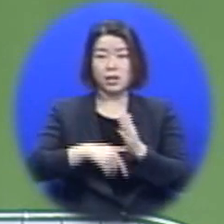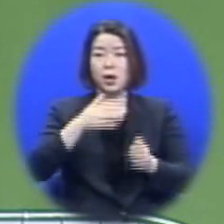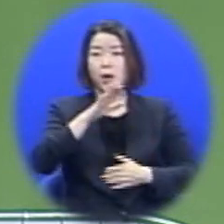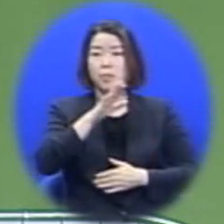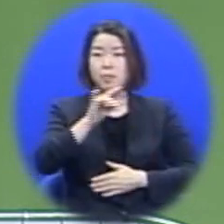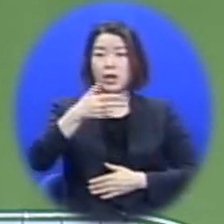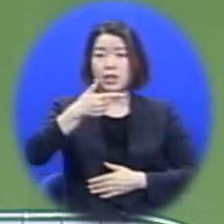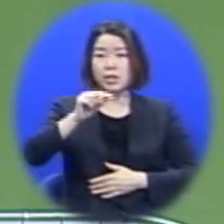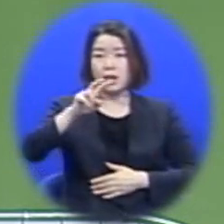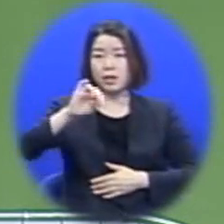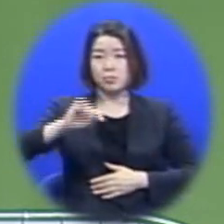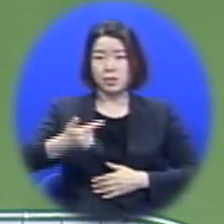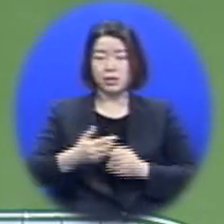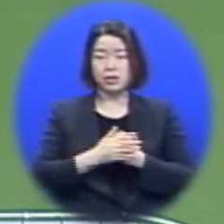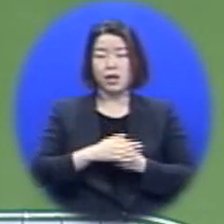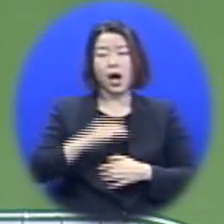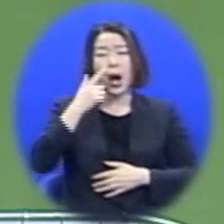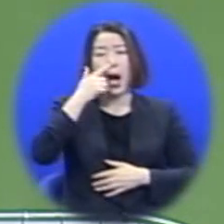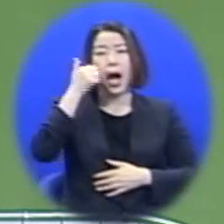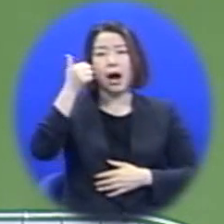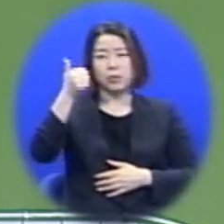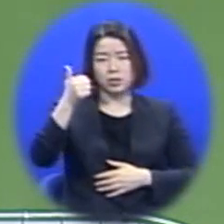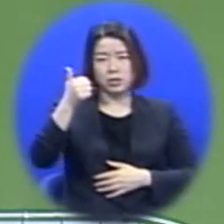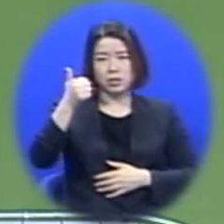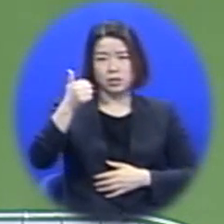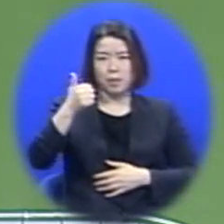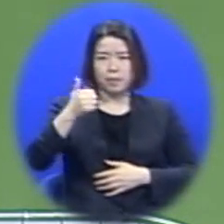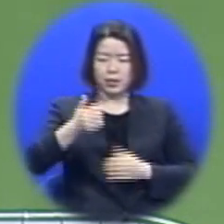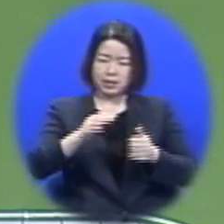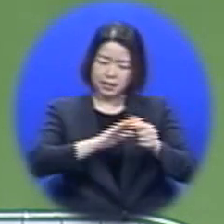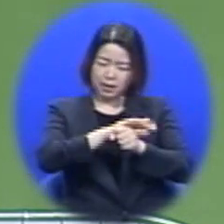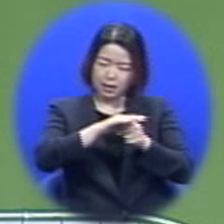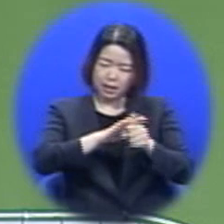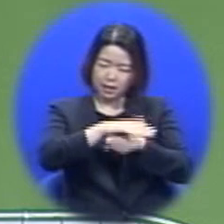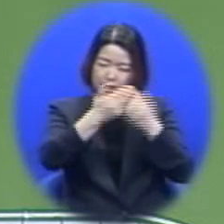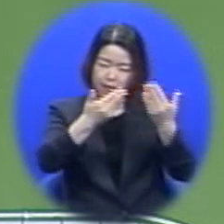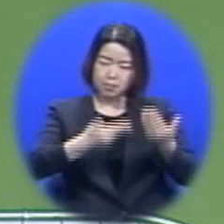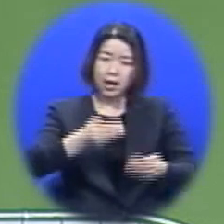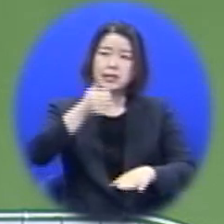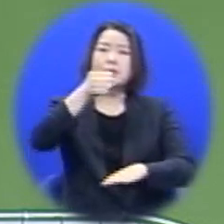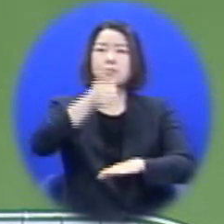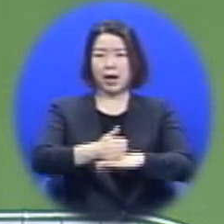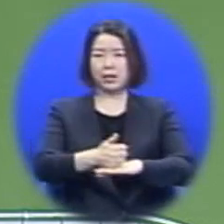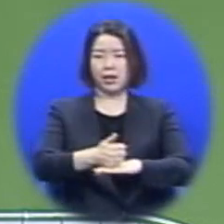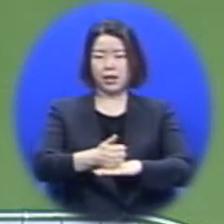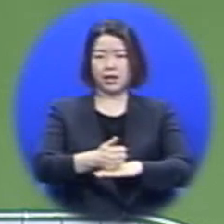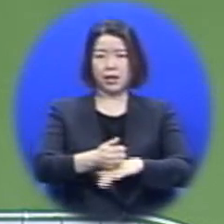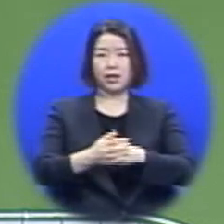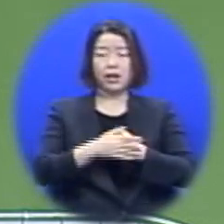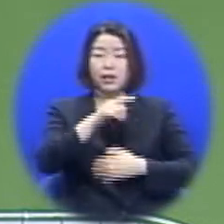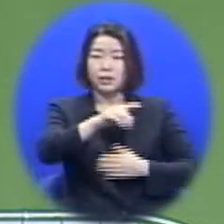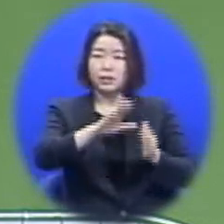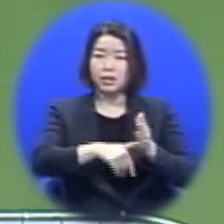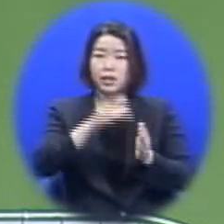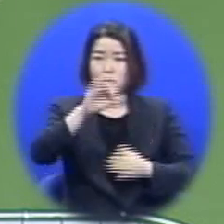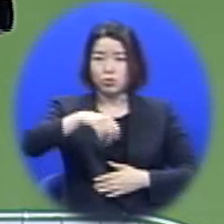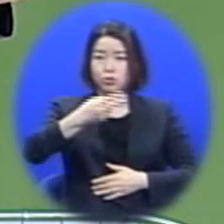베냐민은요, 아버지 야곱의 총애를 받던 막내입니다. 그때 유다가